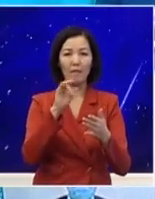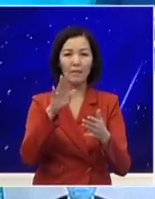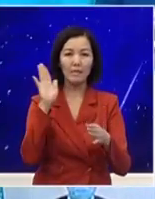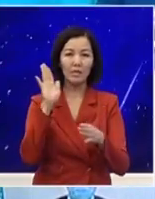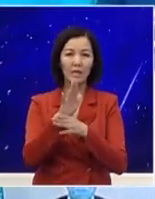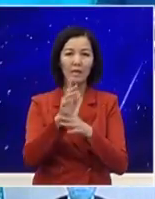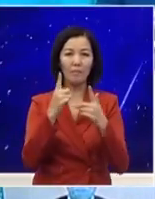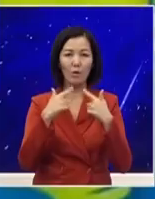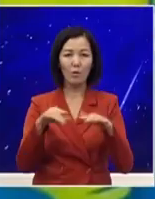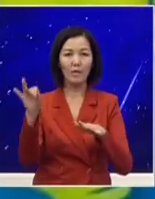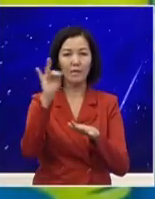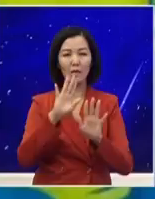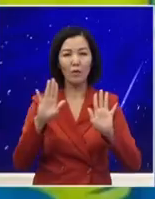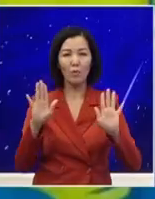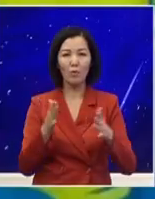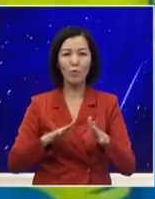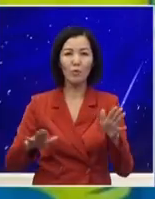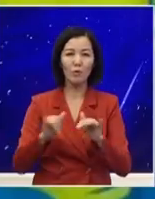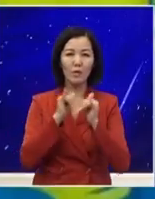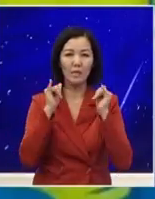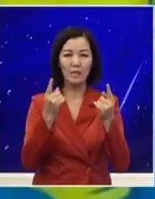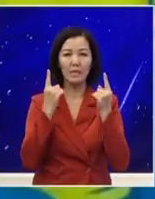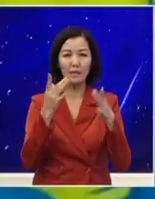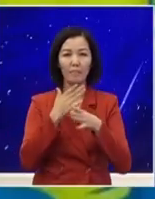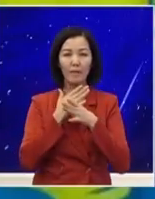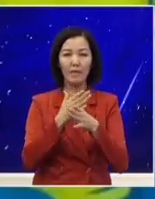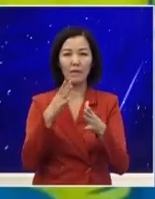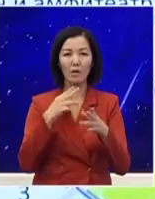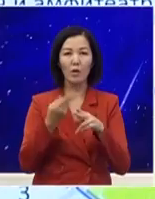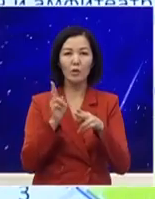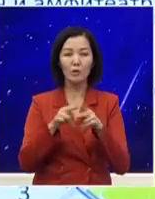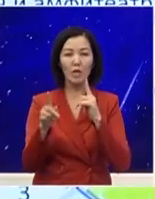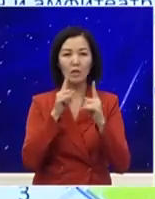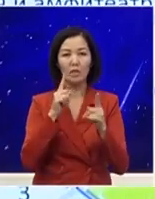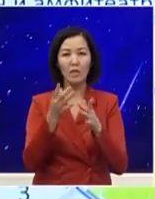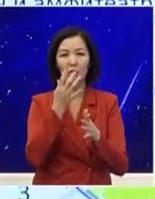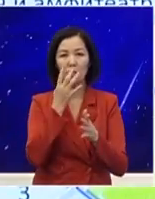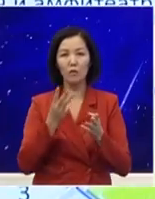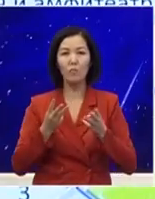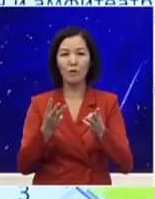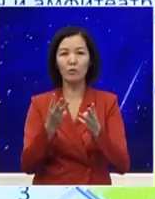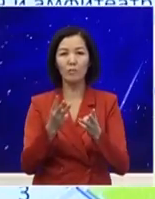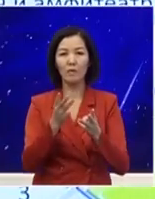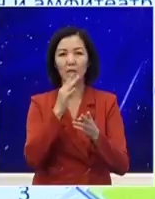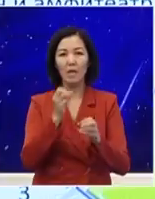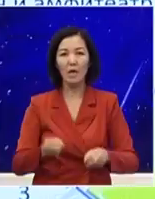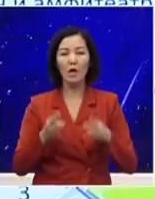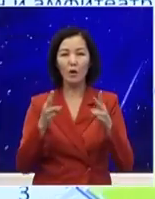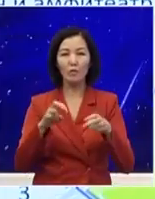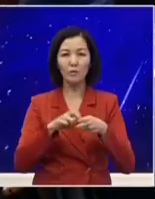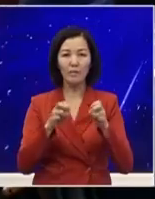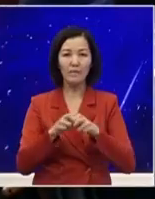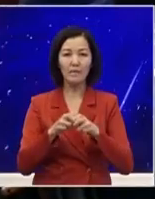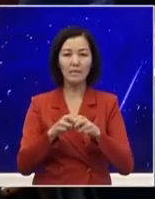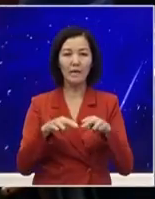құрылған. Тарихи оқиға бұл өңірдің өркендеуіне тың серпін берген анық. Сондай-ақ жиында жылыту маусымы кезеңіндегі қауіпсіздік мәселесі де